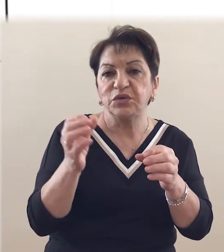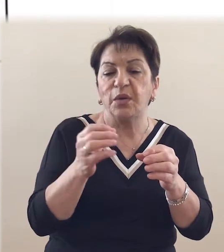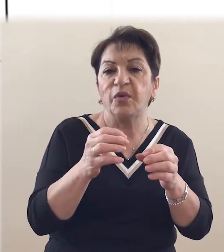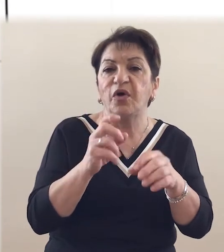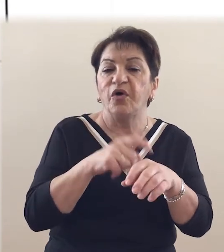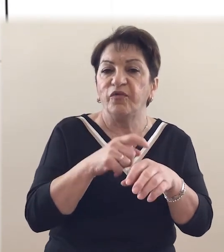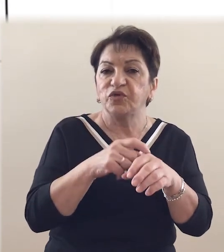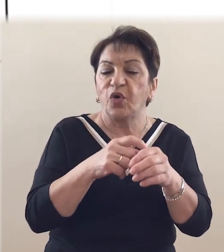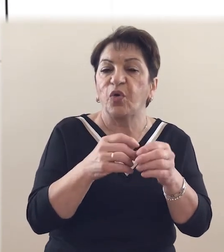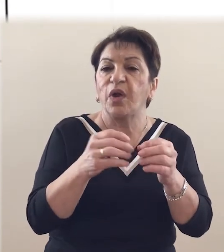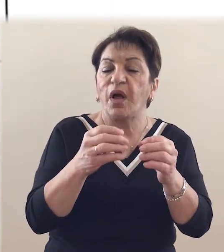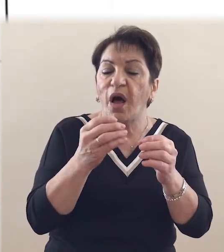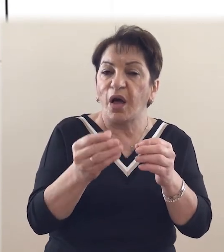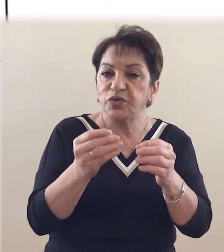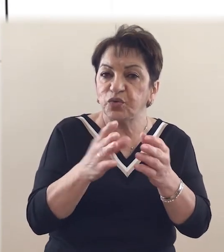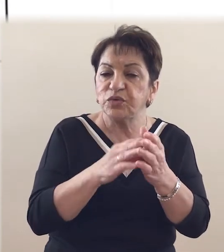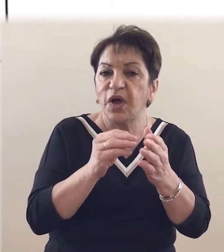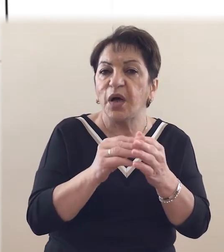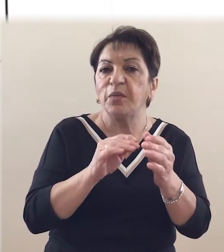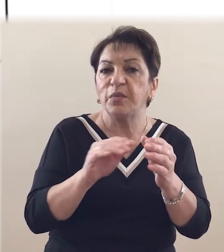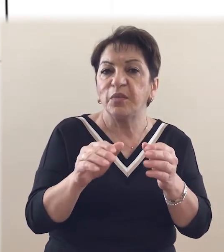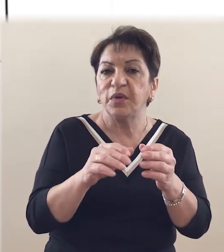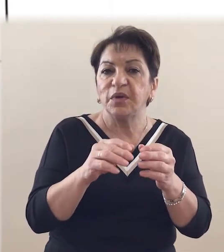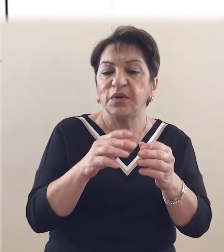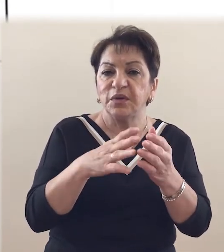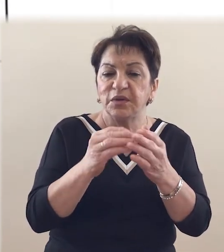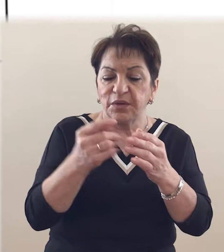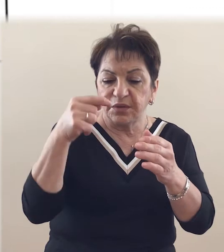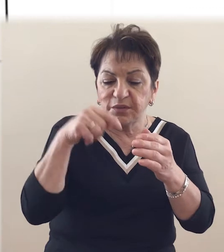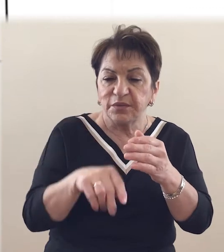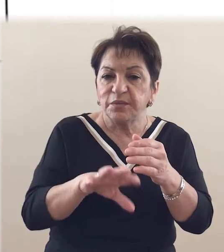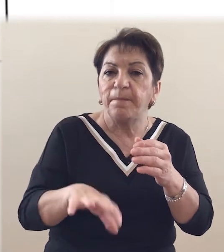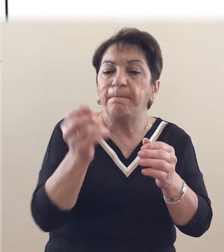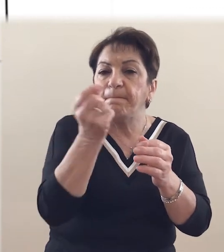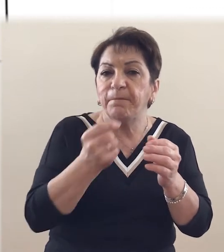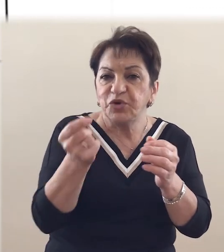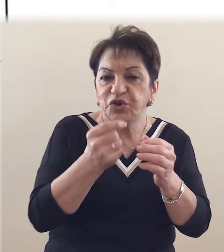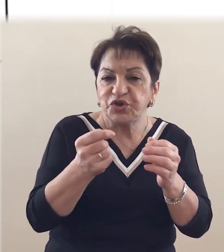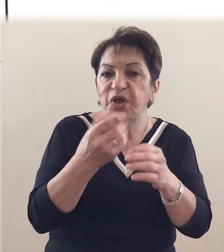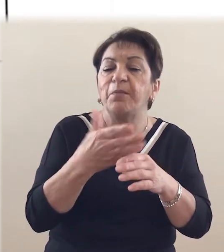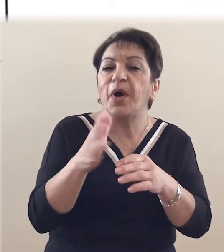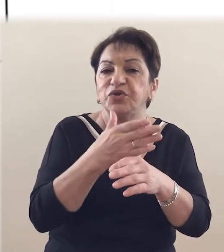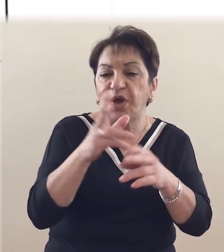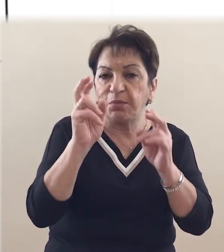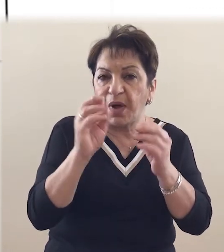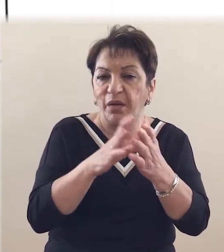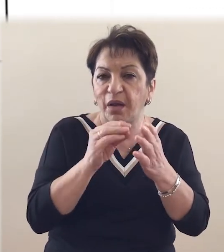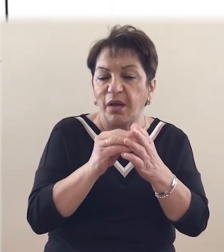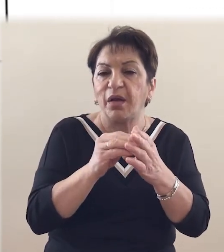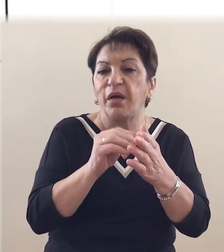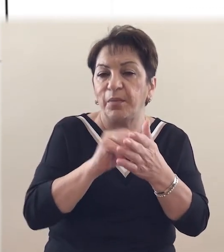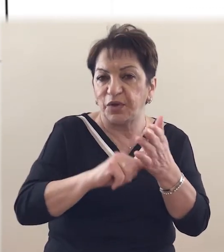աճը հաստությամբ հիմնականում պայմանավորված է վերնոսկրի ներքին շերտի բջիջների բաժանման հետևանքով։